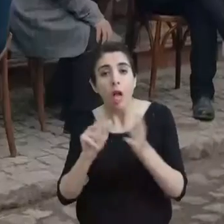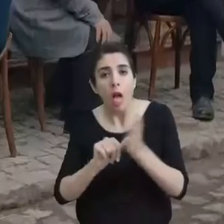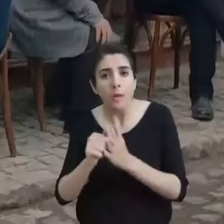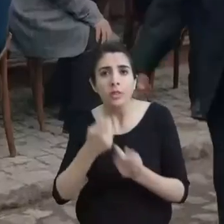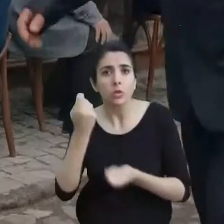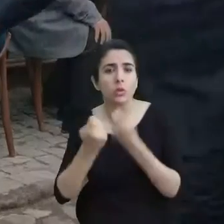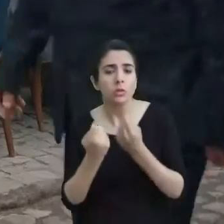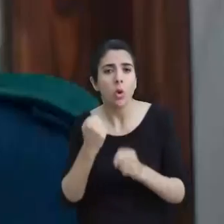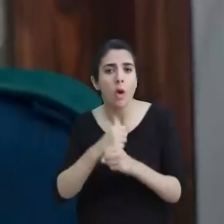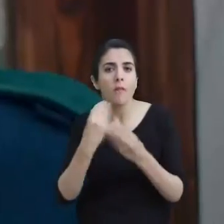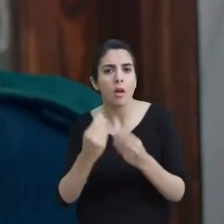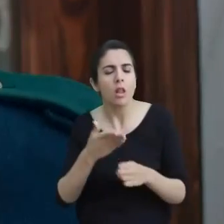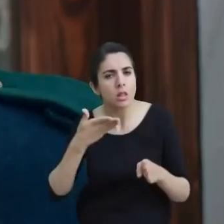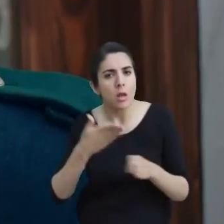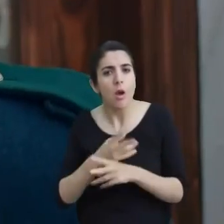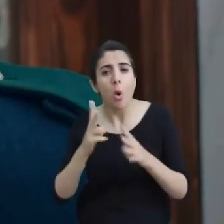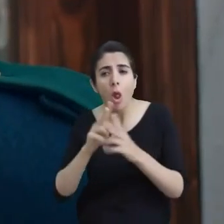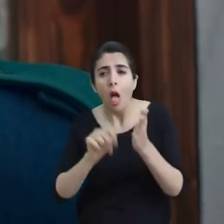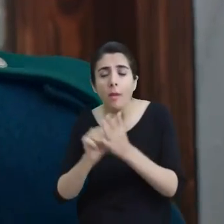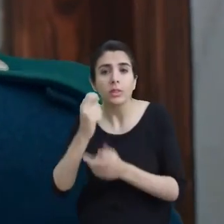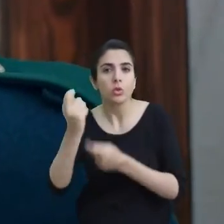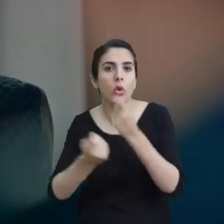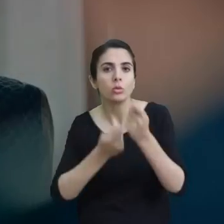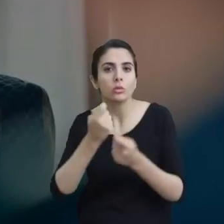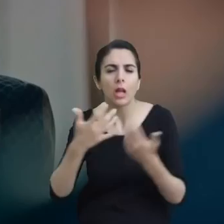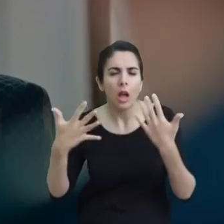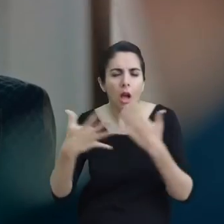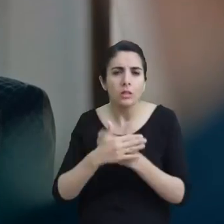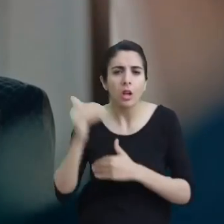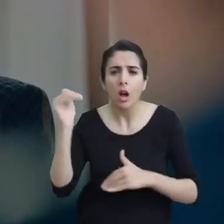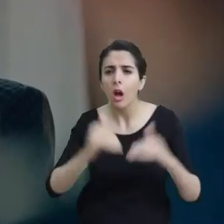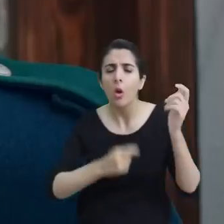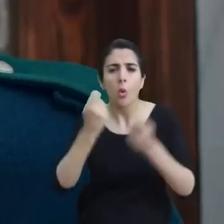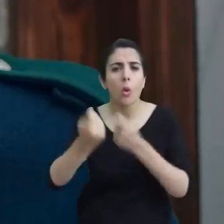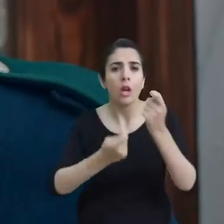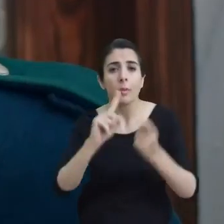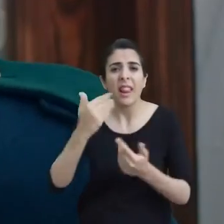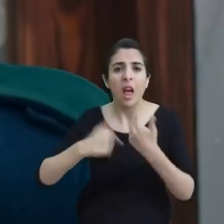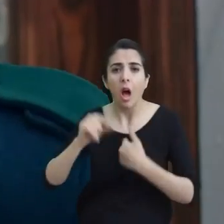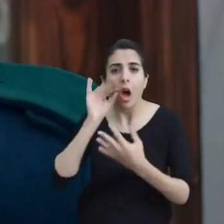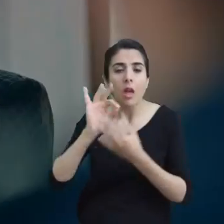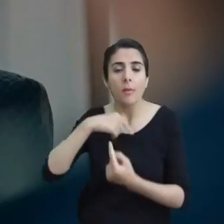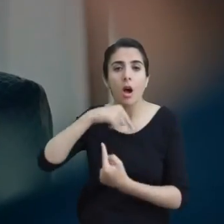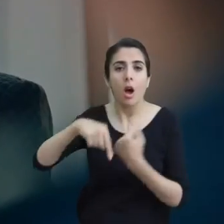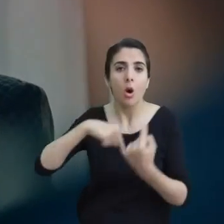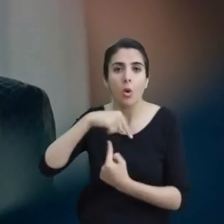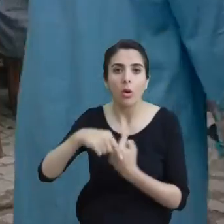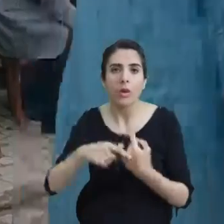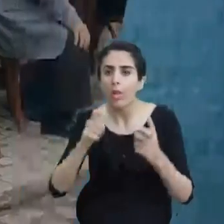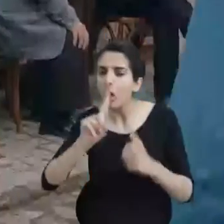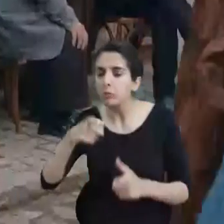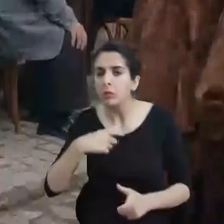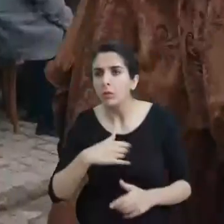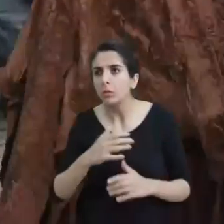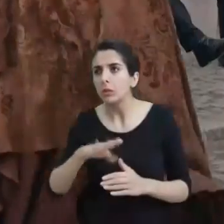zabitleri ayağa dikti. Vallahi karakollarda kimse kalmadı. Tüm gece gez Allah gez. Yaralı birini aradı.